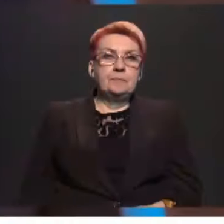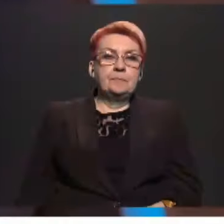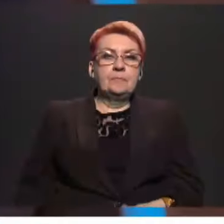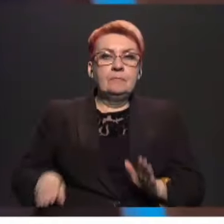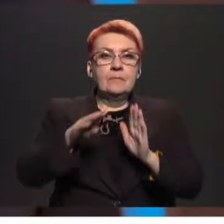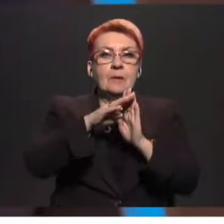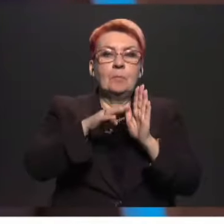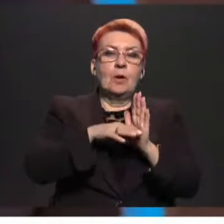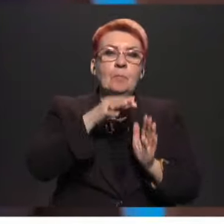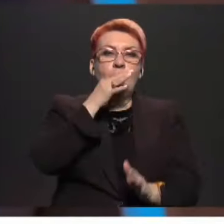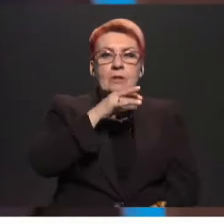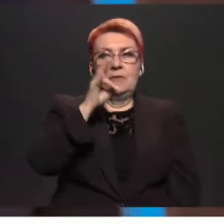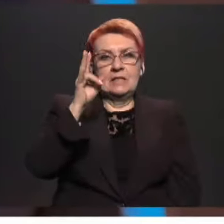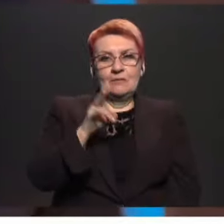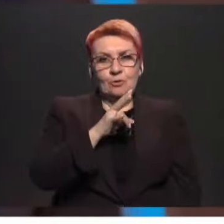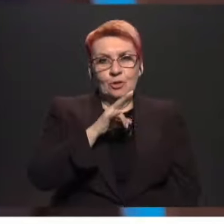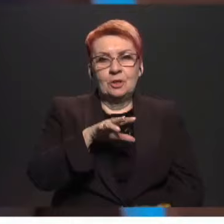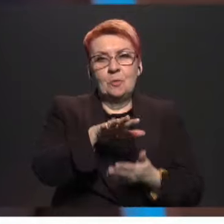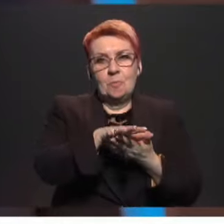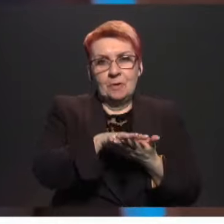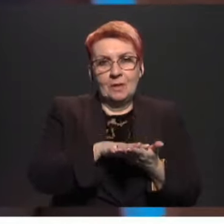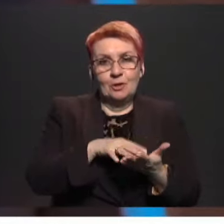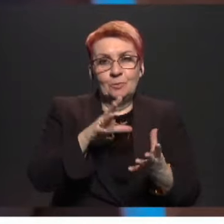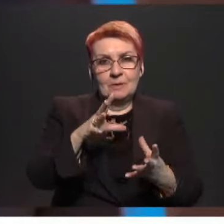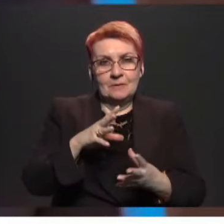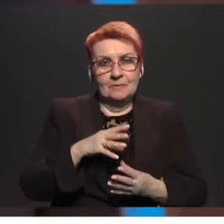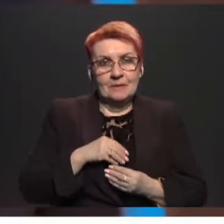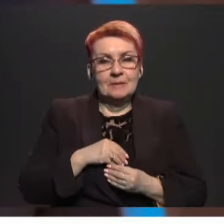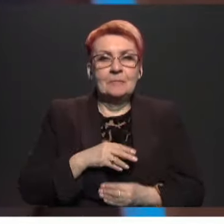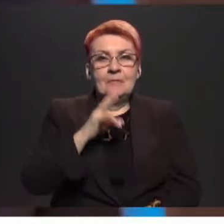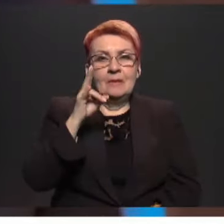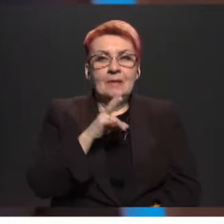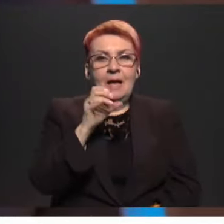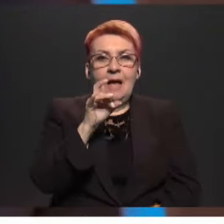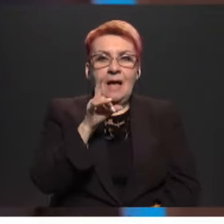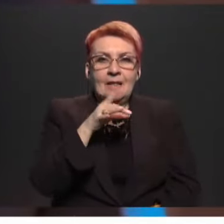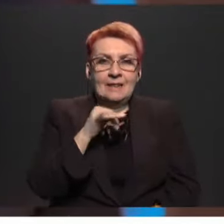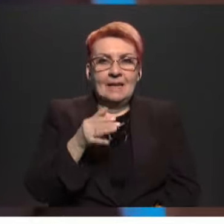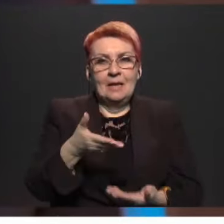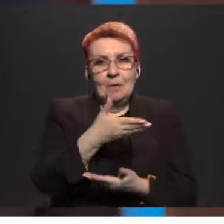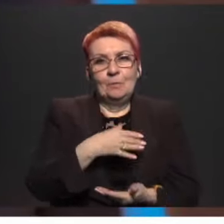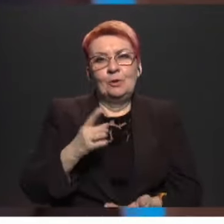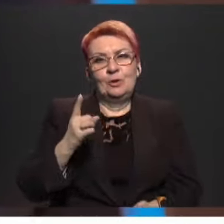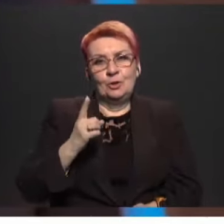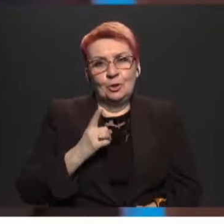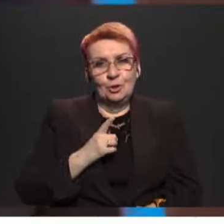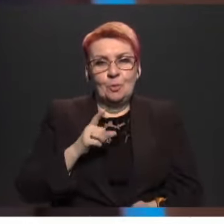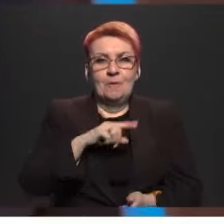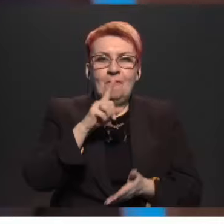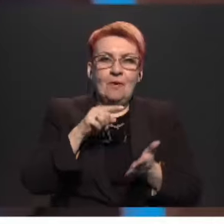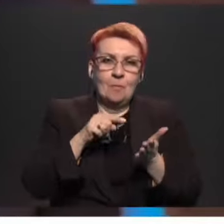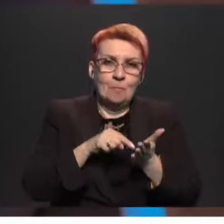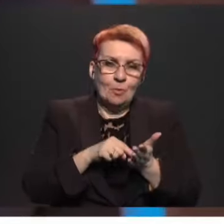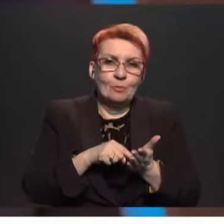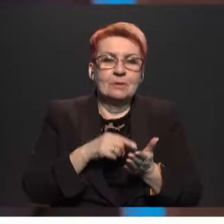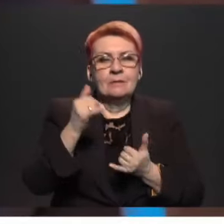Программа «Прямая линия. Ответ священника» продолжается. Напомню, что мы с отцом Андреем очень ждем ваши звонки к нам в прямой эфир. Пишите, звоните,